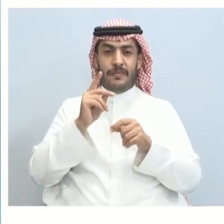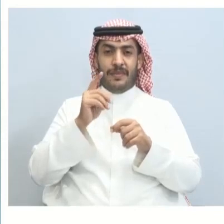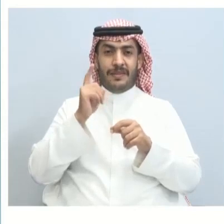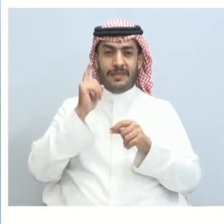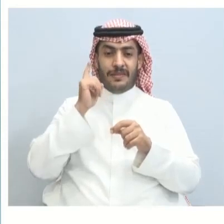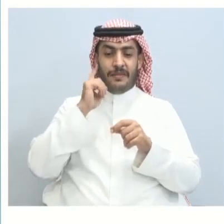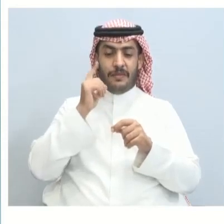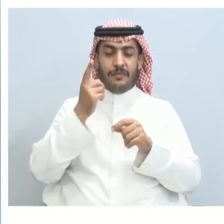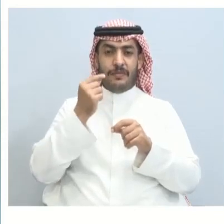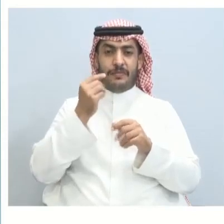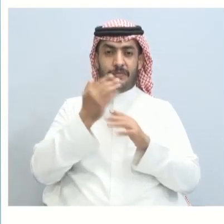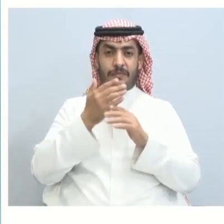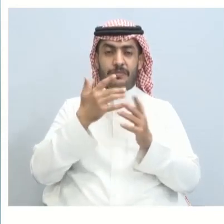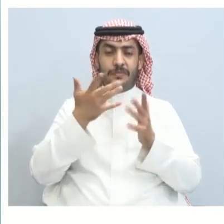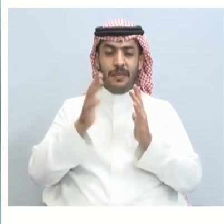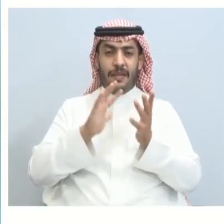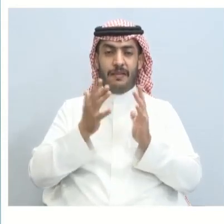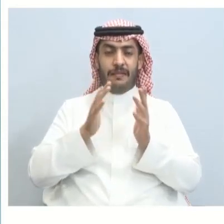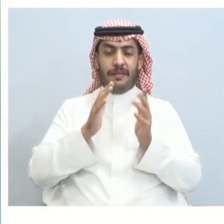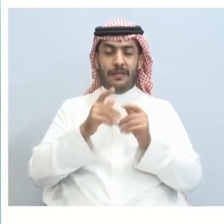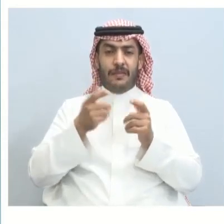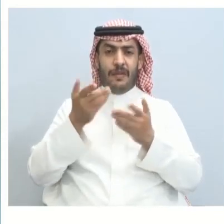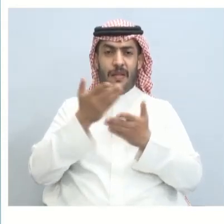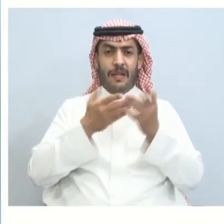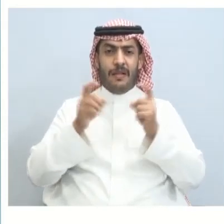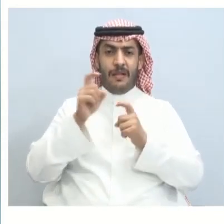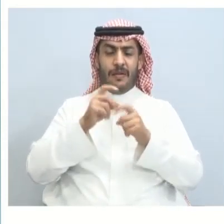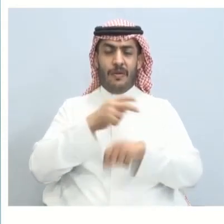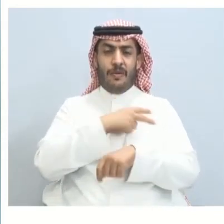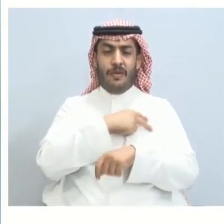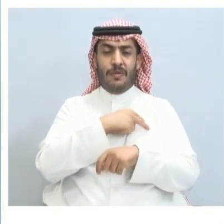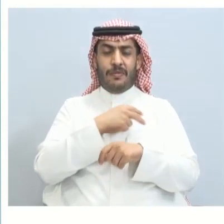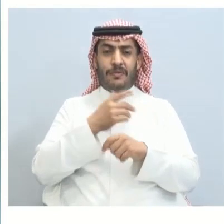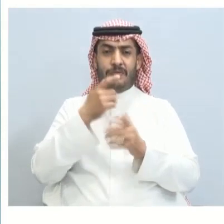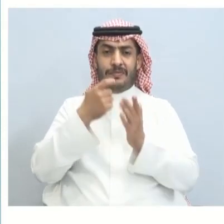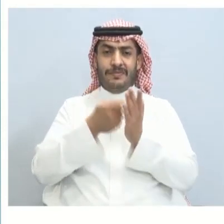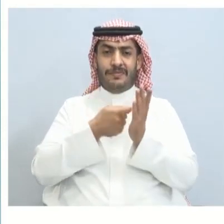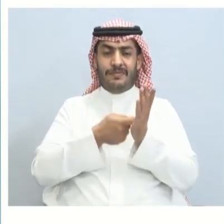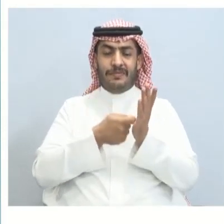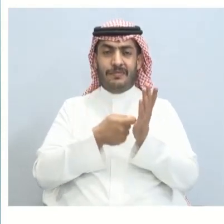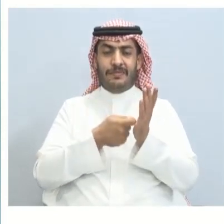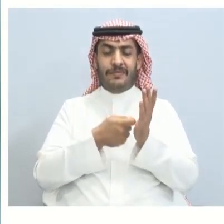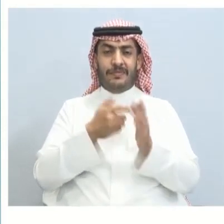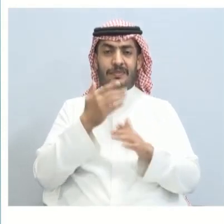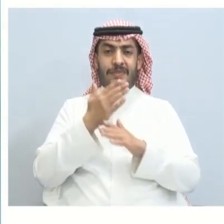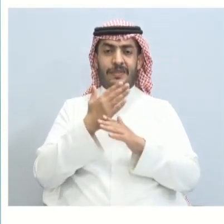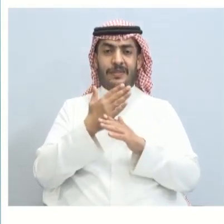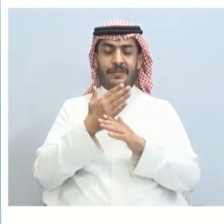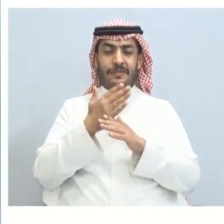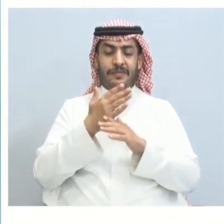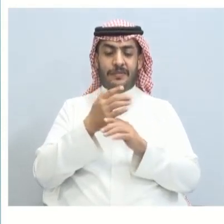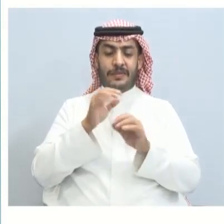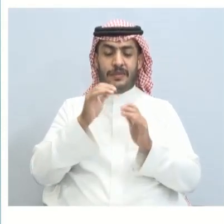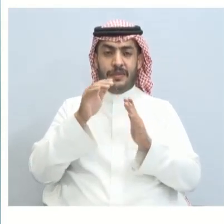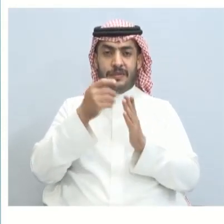الاستماع جيدا الى ما يجري من مناقشات من الاعضاء اذا ويدون لكي يسجلها بشكل سليم